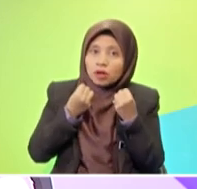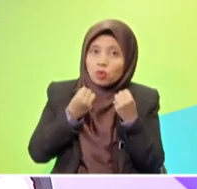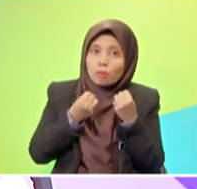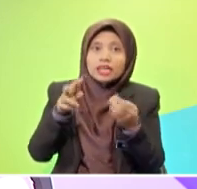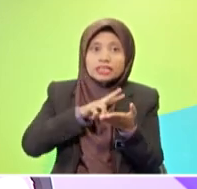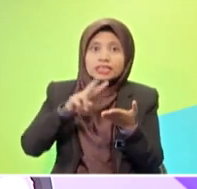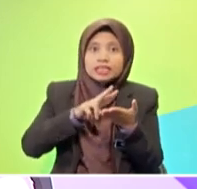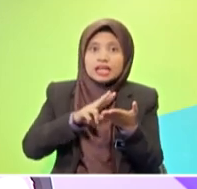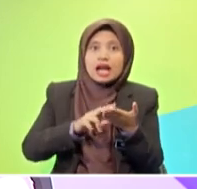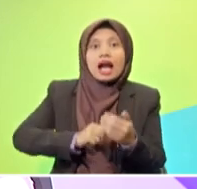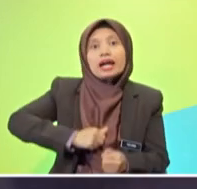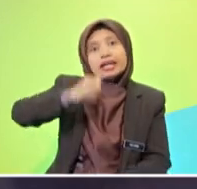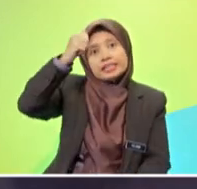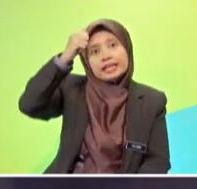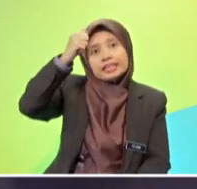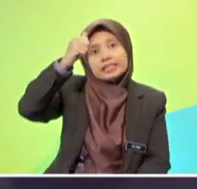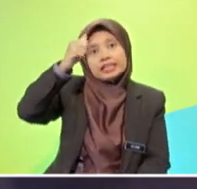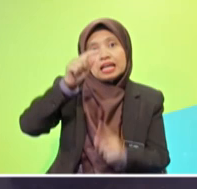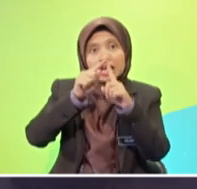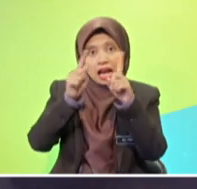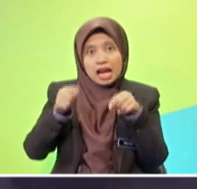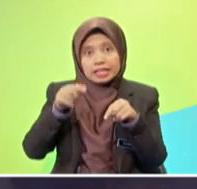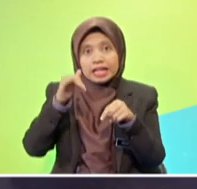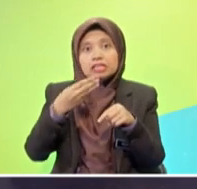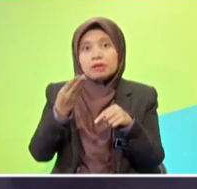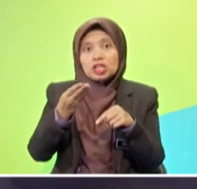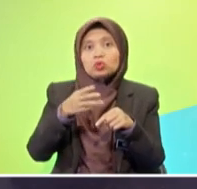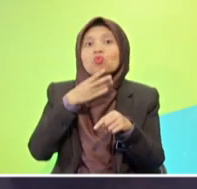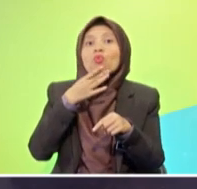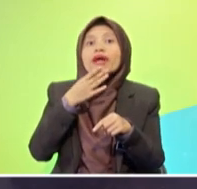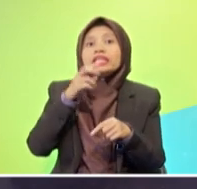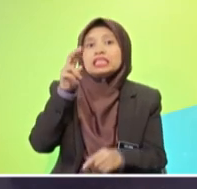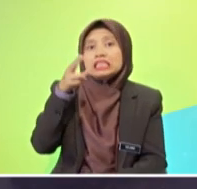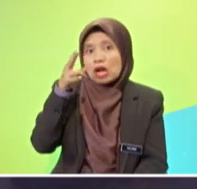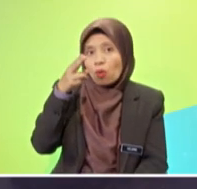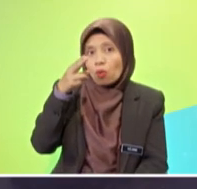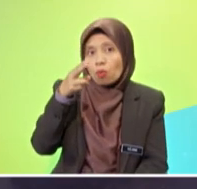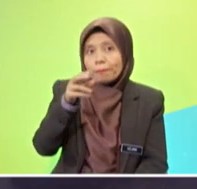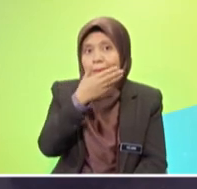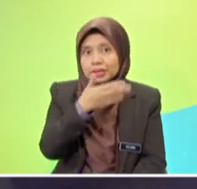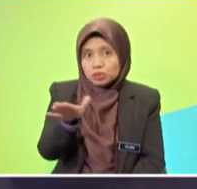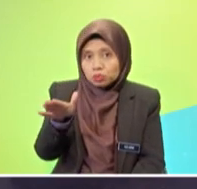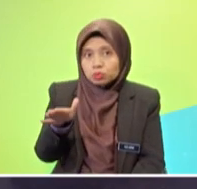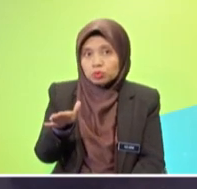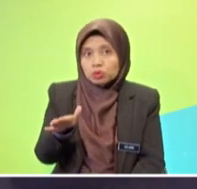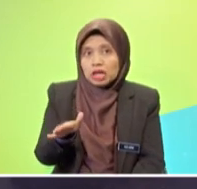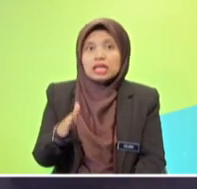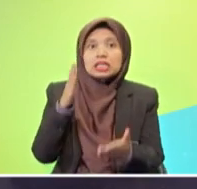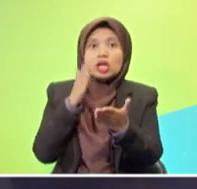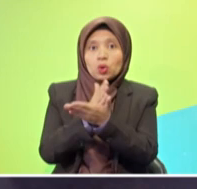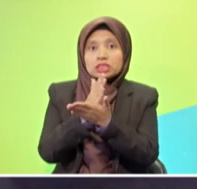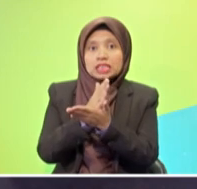mekanis mereka akan angkat hijau berwarna hijau dan kemudian mereka akan terus